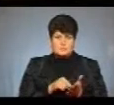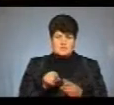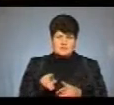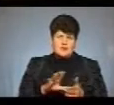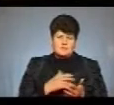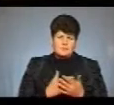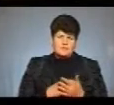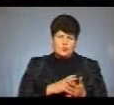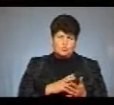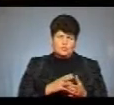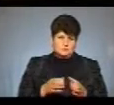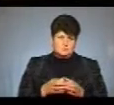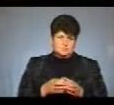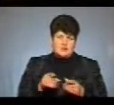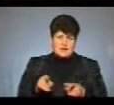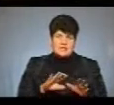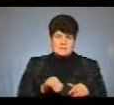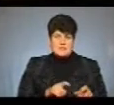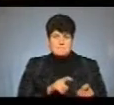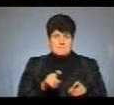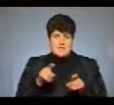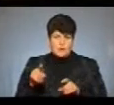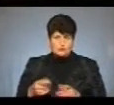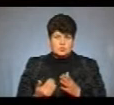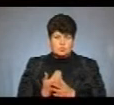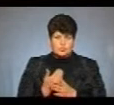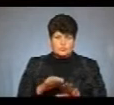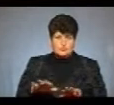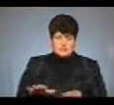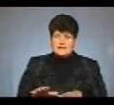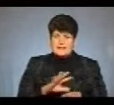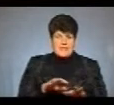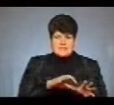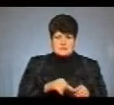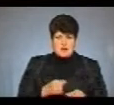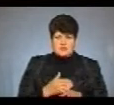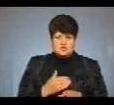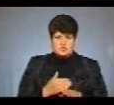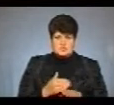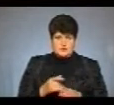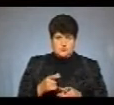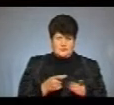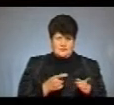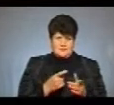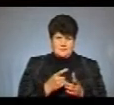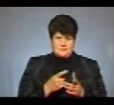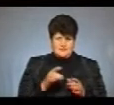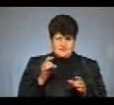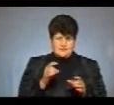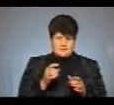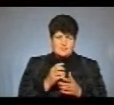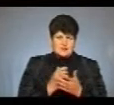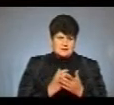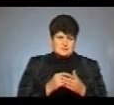позиція батареї, яка після переходу на нову позицію вони не забрали з собою частину боєприпасів, які залишились. Те саме стосується,